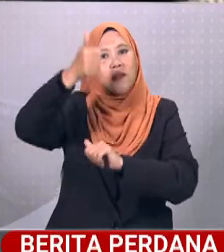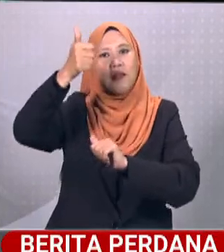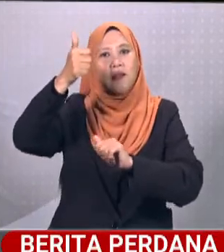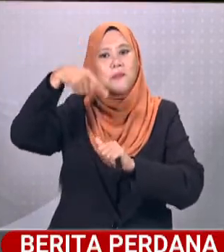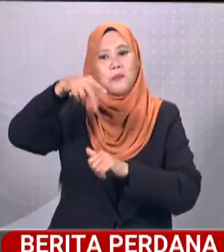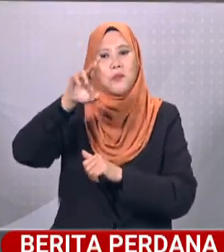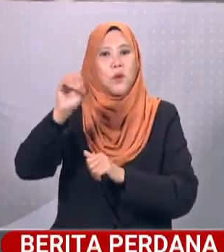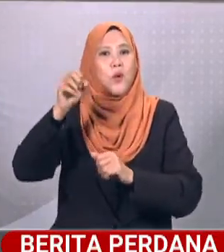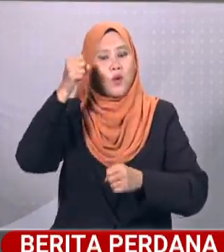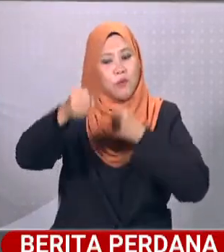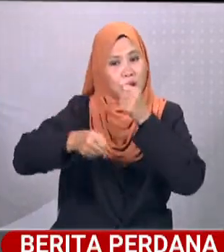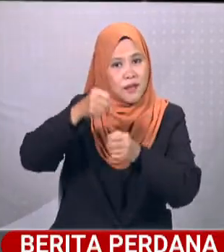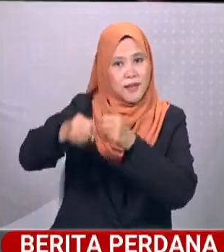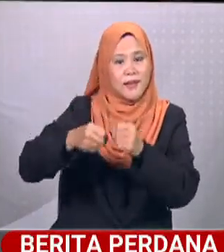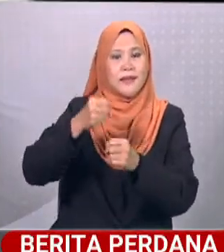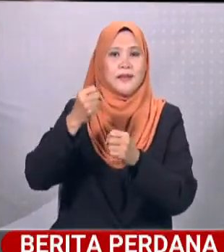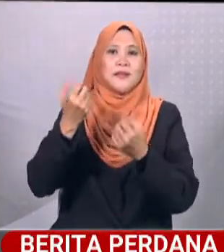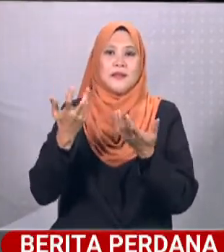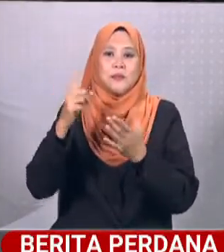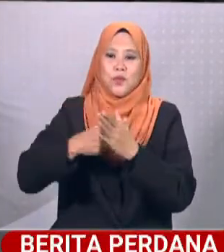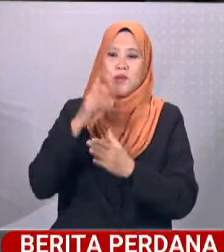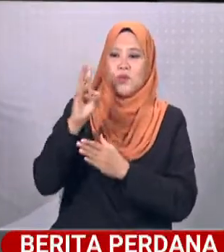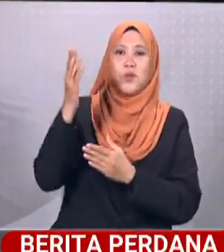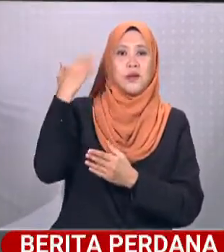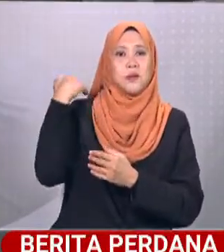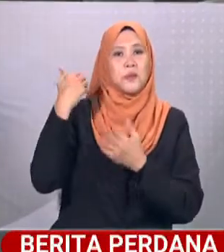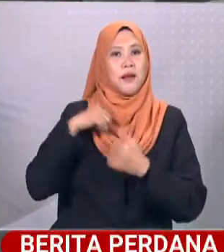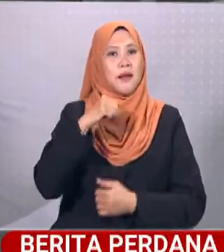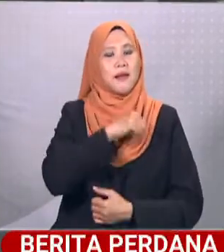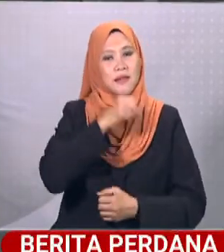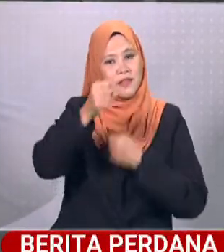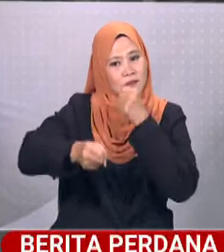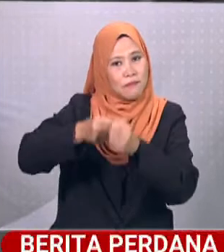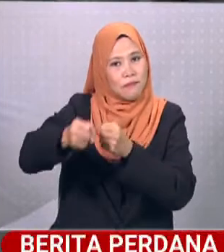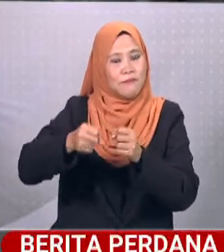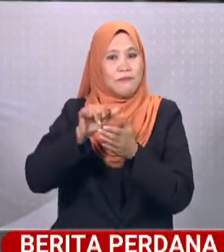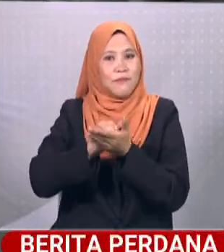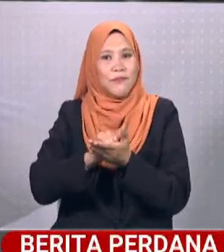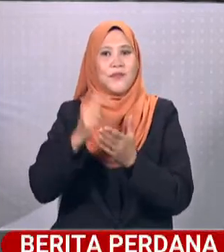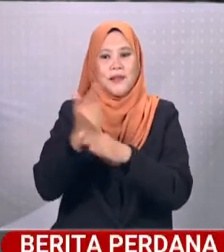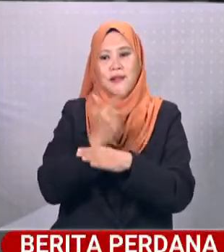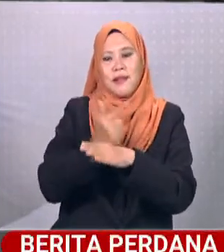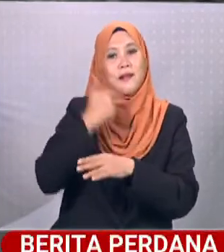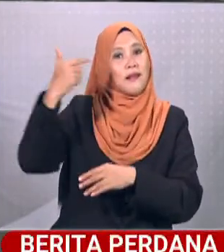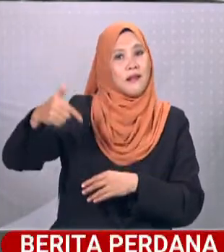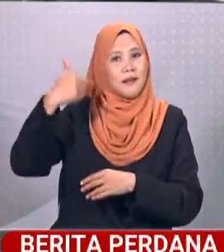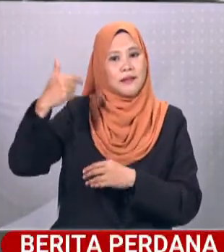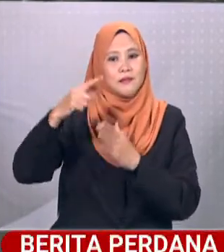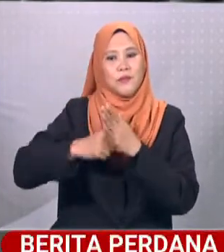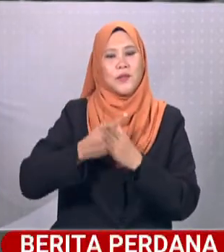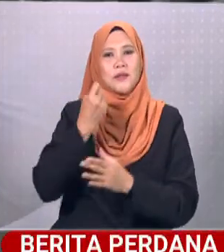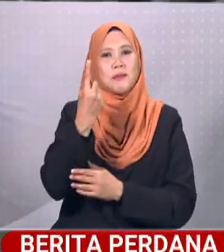Pro Wrestling MyPW Julai lalu. Ahli Gusti digelar Phoenix ini menjalani latihan di London sejak November